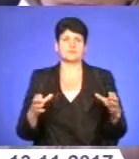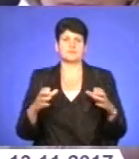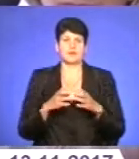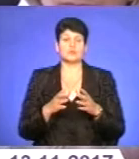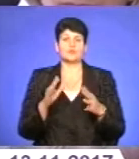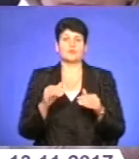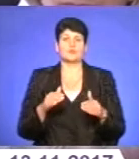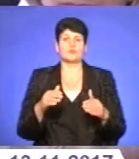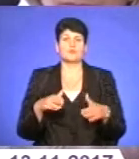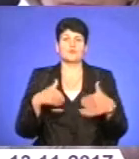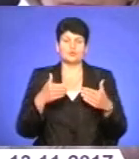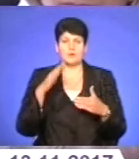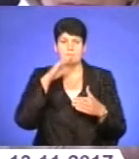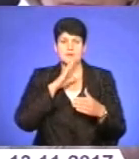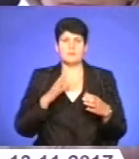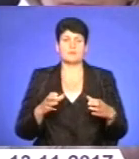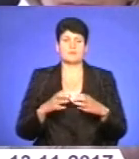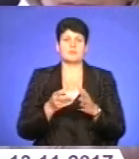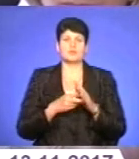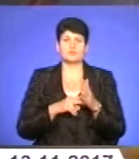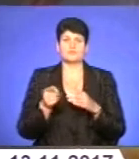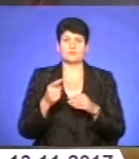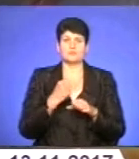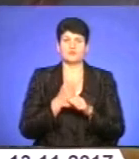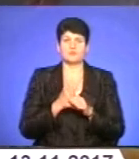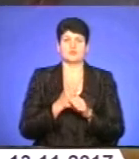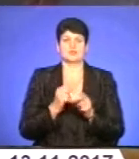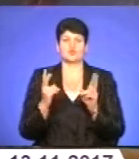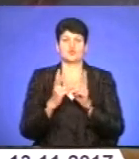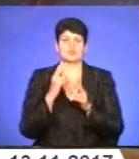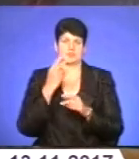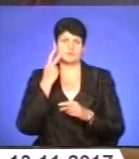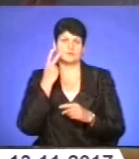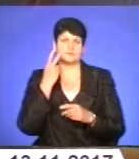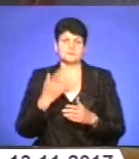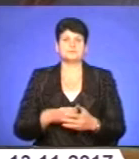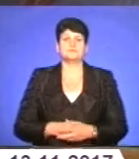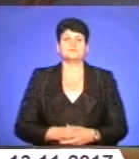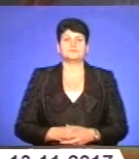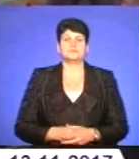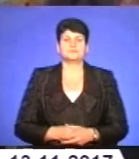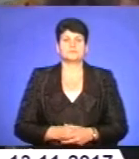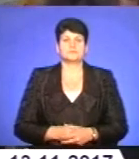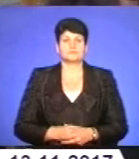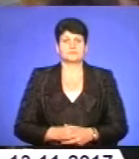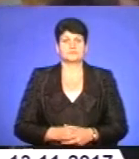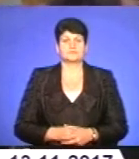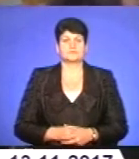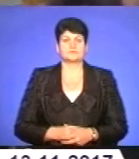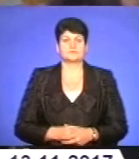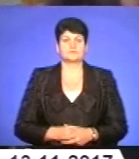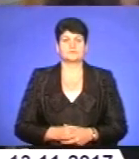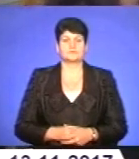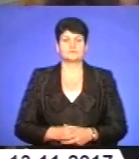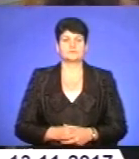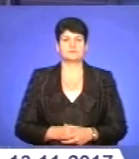батькам об'єднуватися. Жінка планує у Тернополі зробити такі зустрічі традиційними. Тарас Бурак, Андрій Бодак, Вісті, ТТБ.